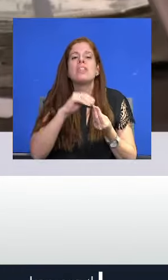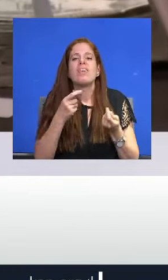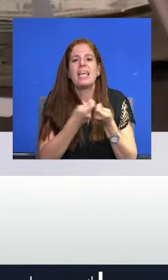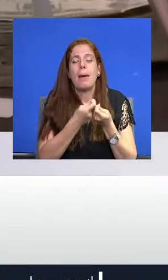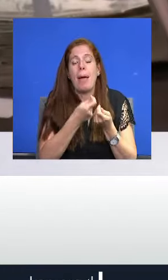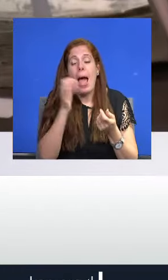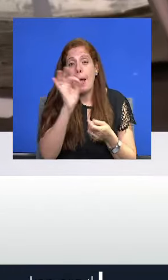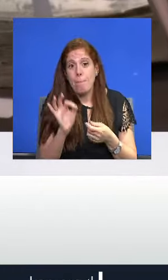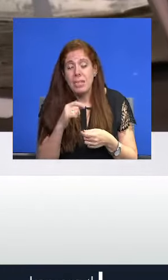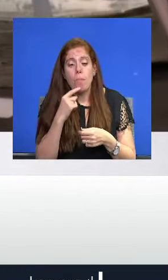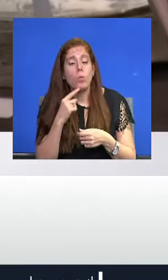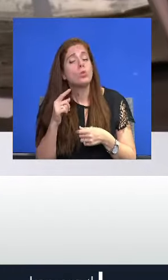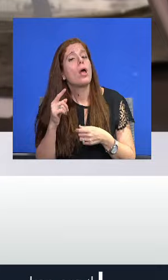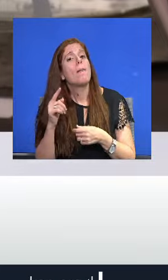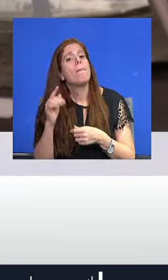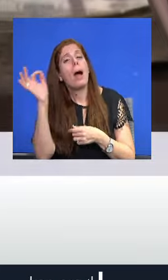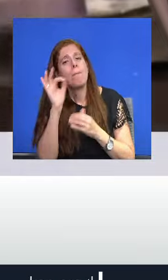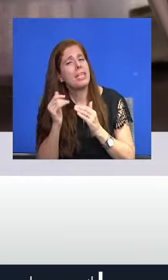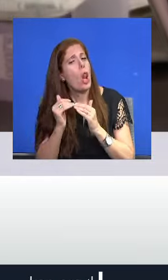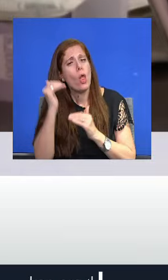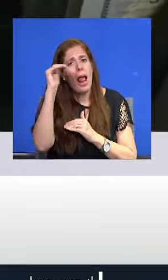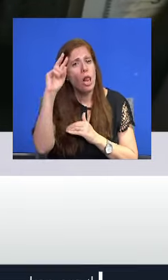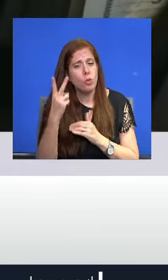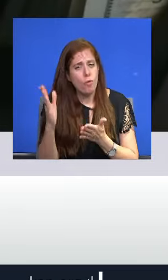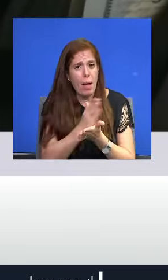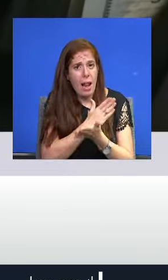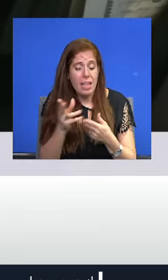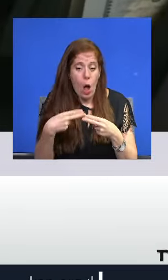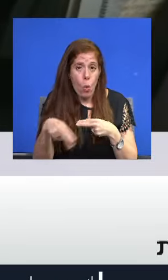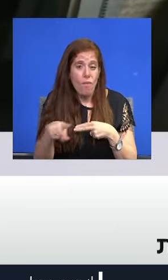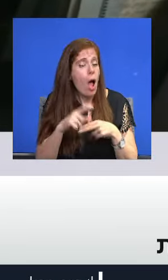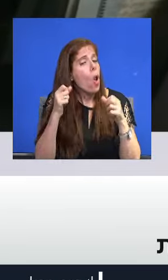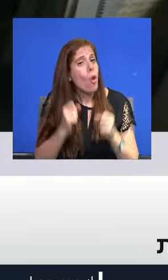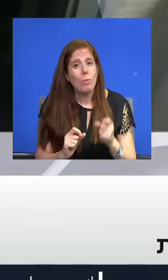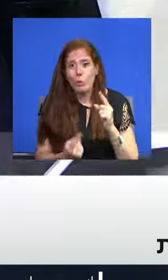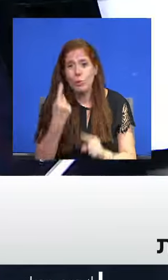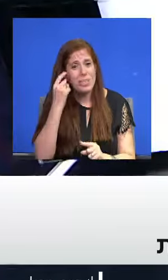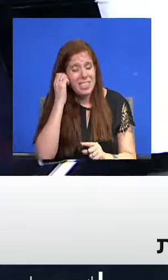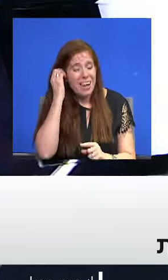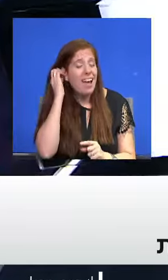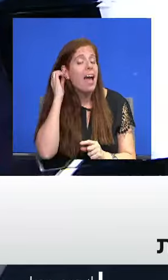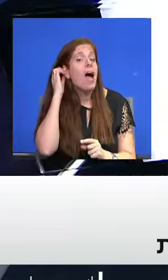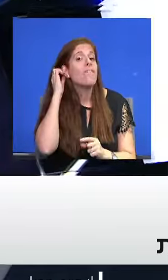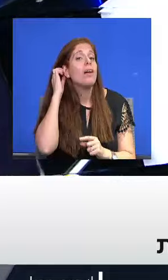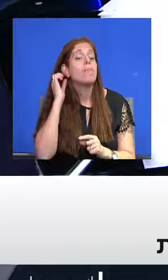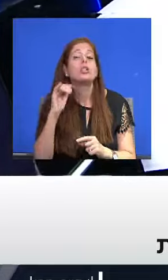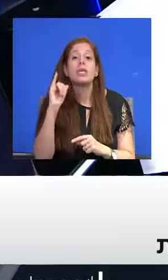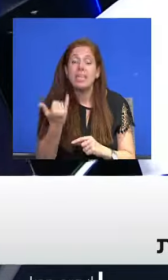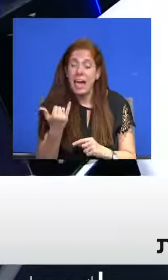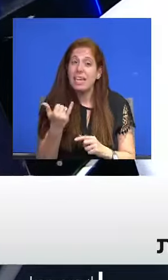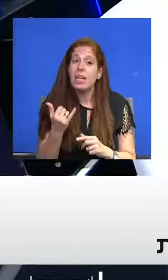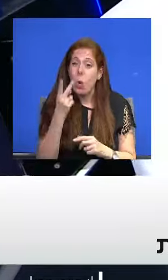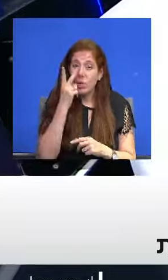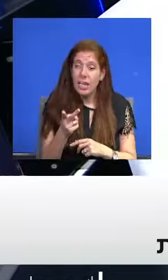היו שהריבית לא צפויה לעלות שוב בהחלטה הקרובה. לא בטוח שזה יקרה בהחלטה הקרובה, אבל מה שאנחנו כן צפויות לראות,